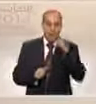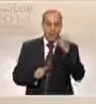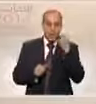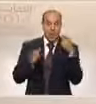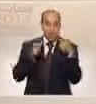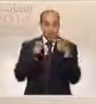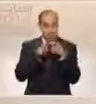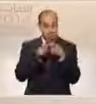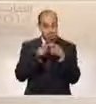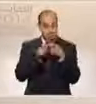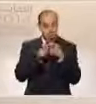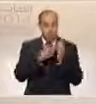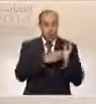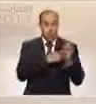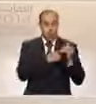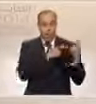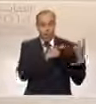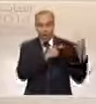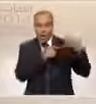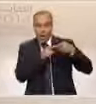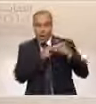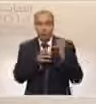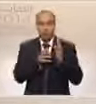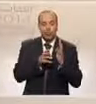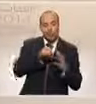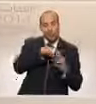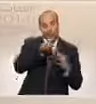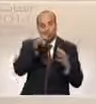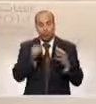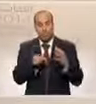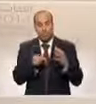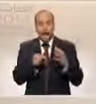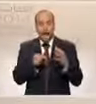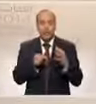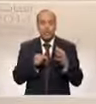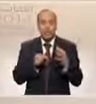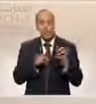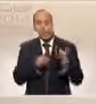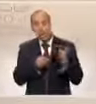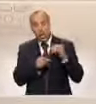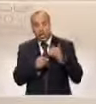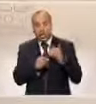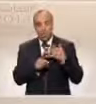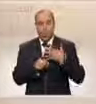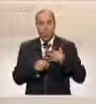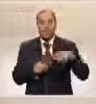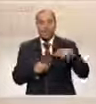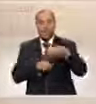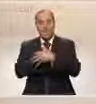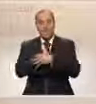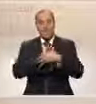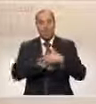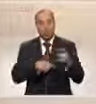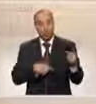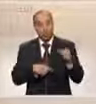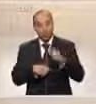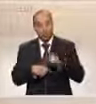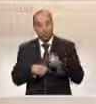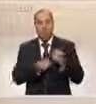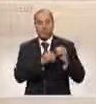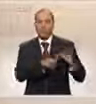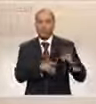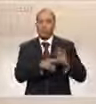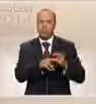قادم من اعماق الشعب قادم من اعماق الطبقات الشعبيه ومن الجهات المحرومه الجهات المهمشه